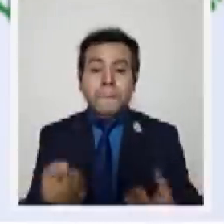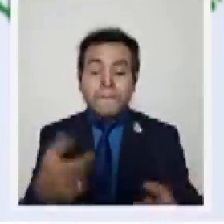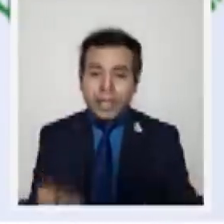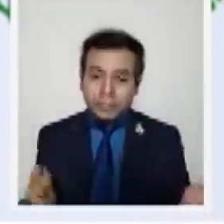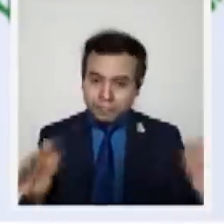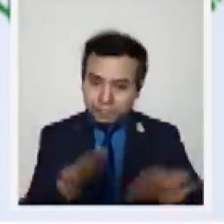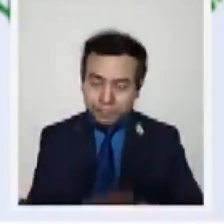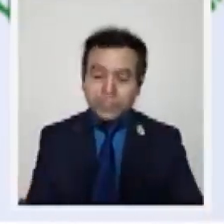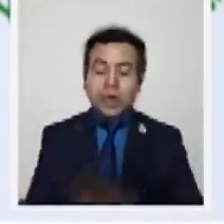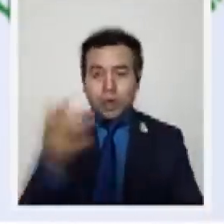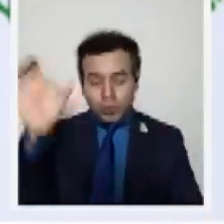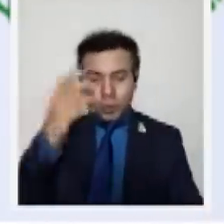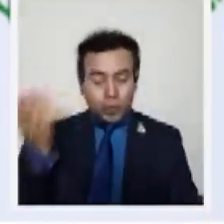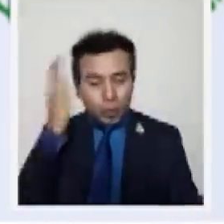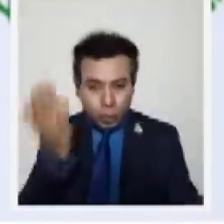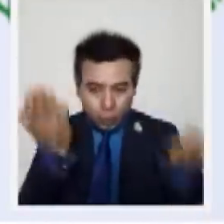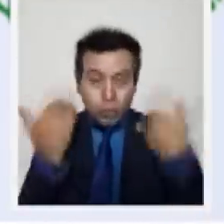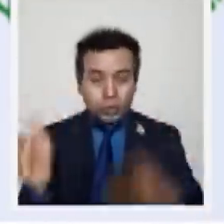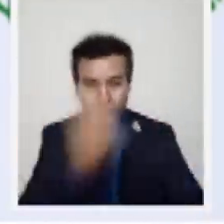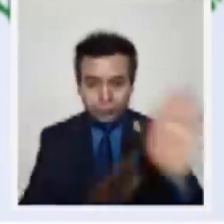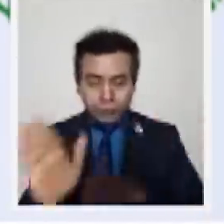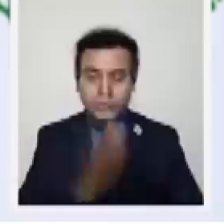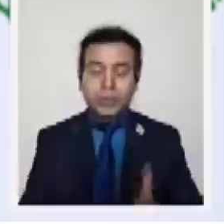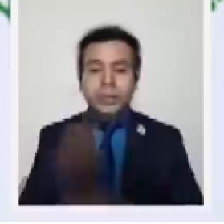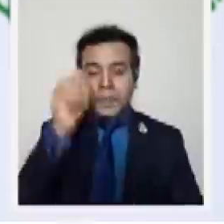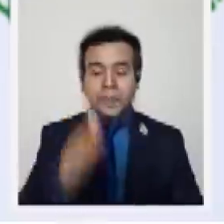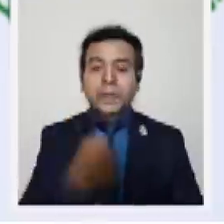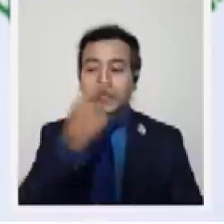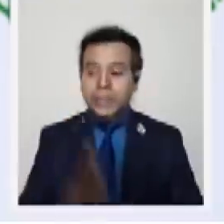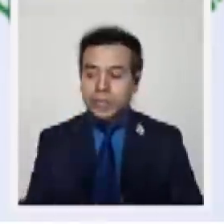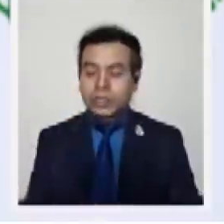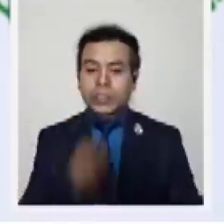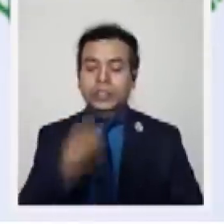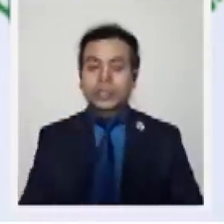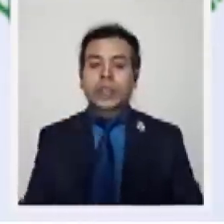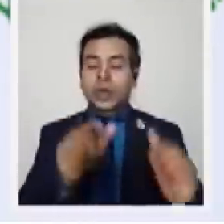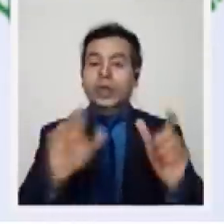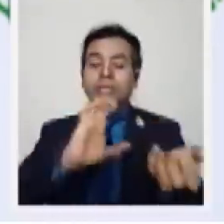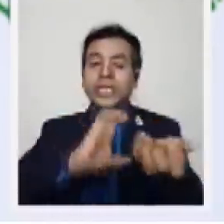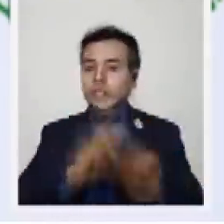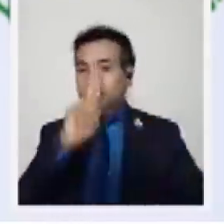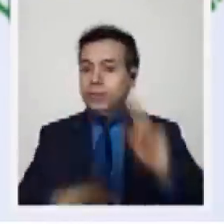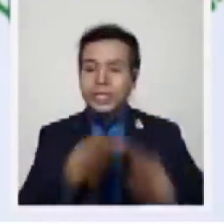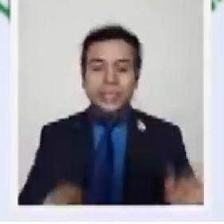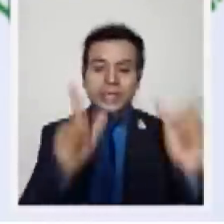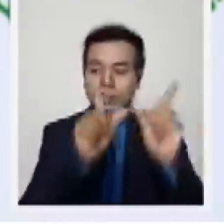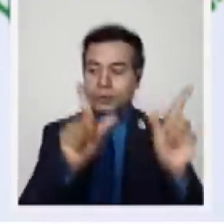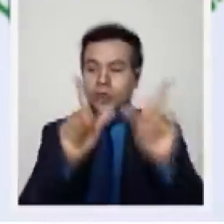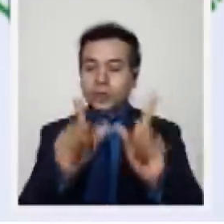ব্যক্তির মৃতদেহ দাফন সৎকার বা ব্যবস্থাপনার নির্দেশনা বা এসওপি আমাদের